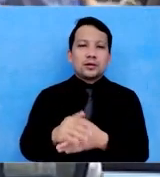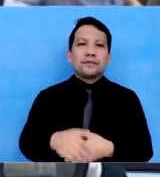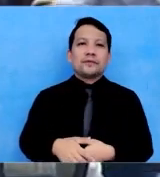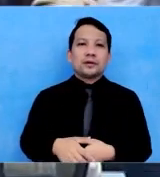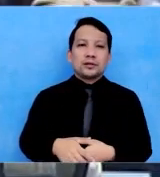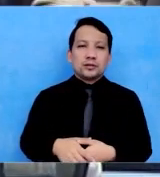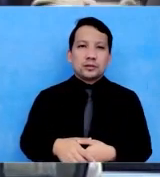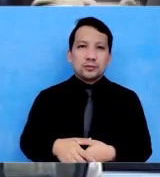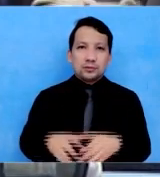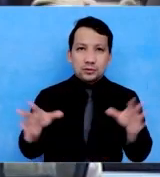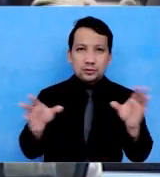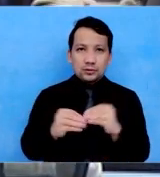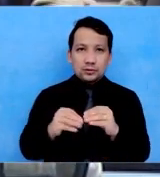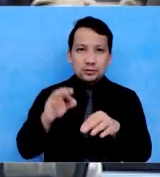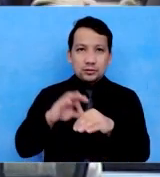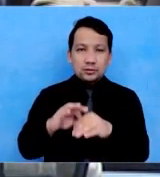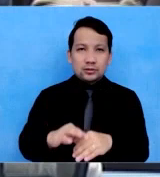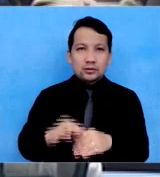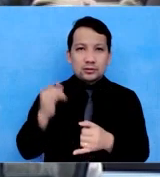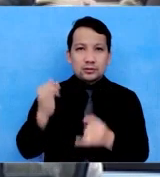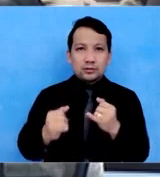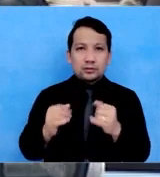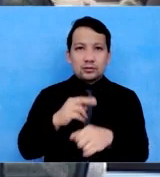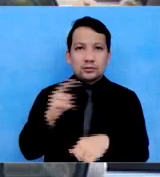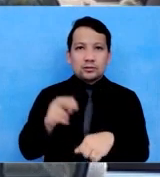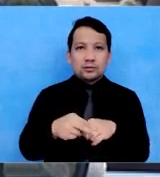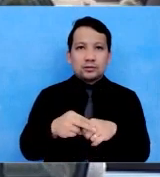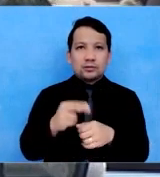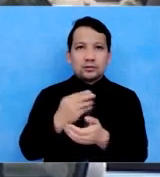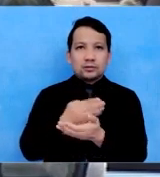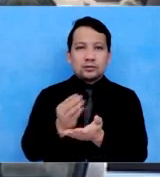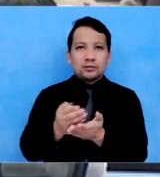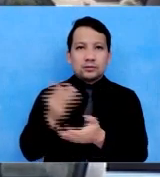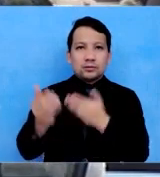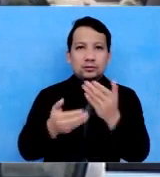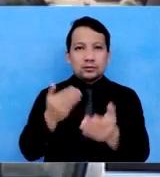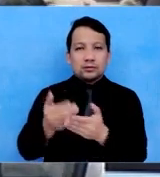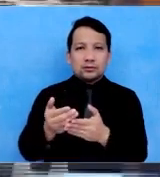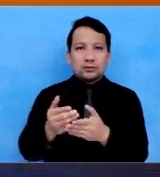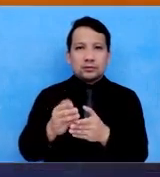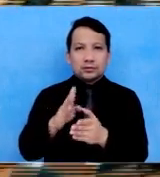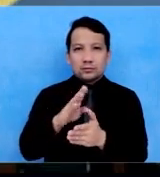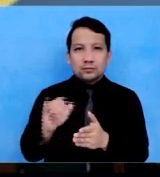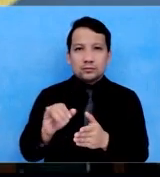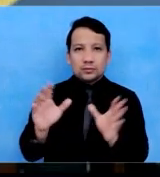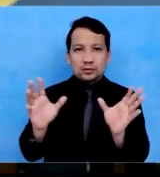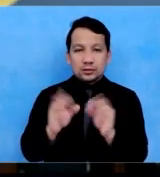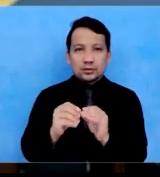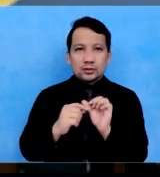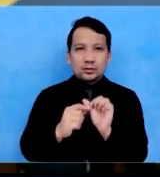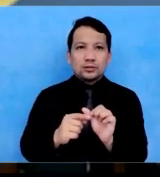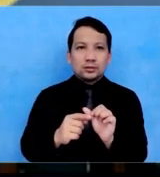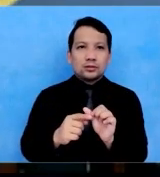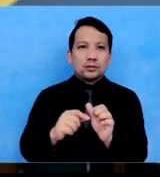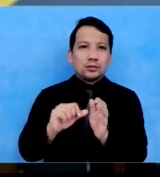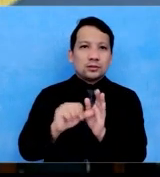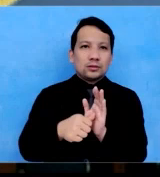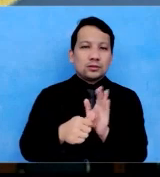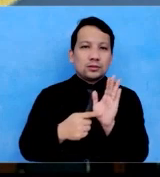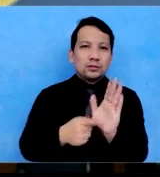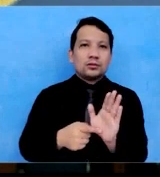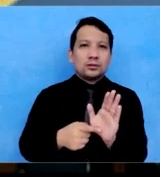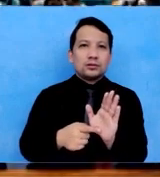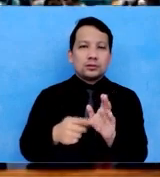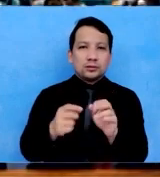Matapos pagbutuhan sa final reading ng national budget, sasalang na ito sa bicameral conference. Dito, irereconcile ang bersyon ng Senado